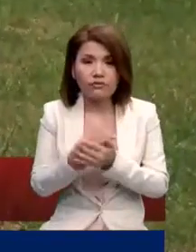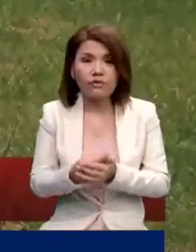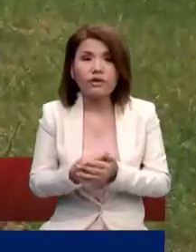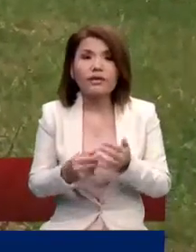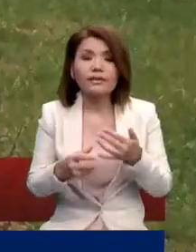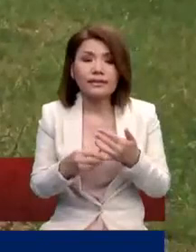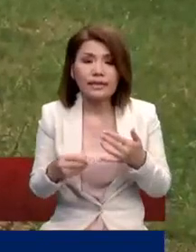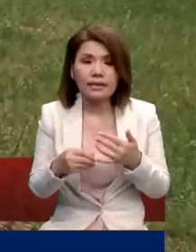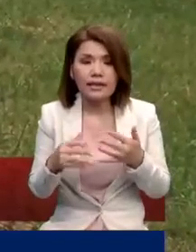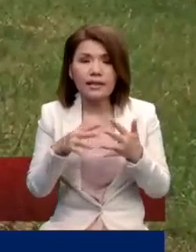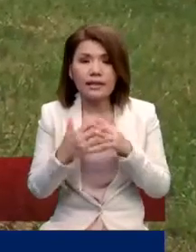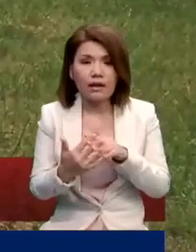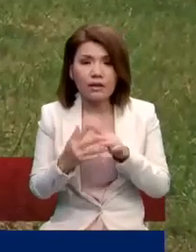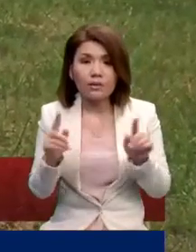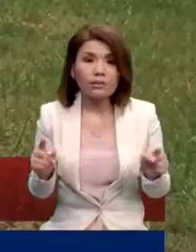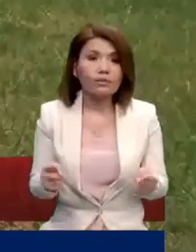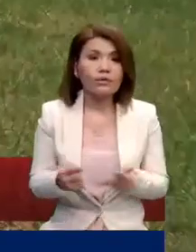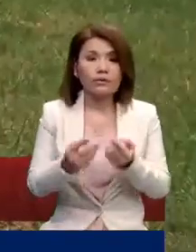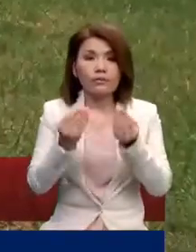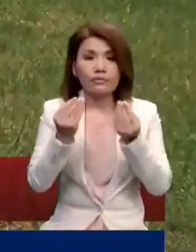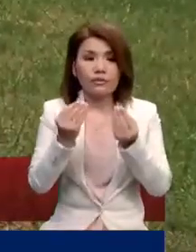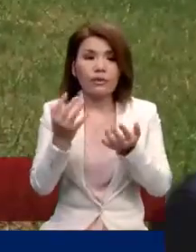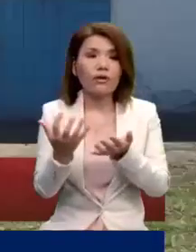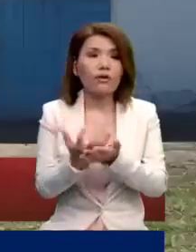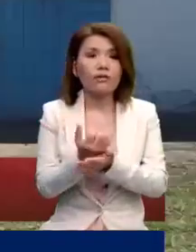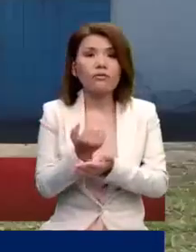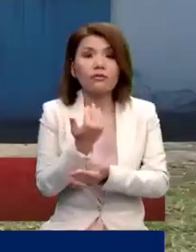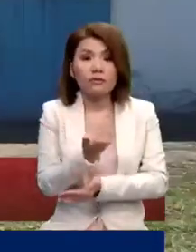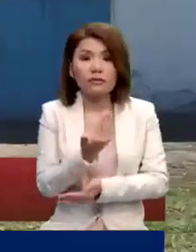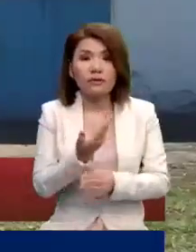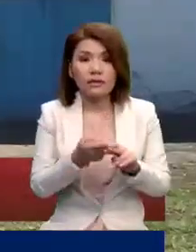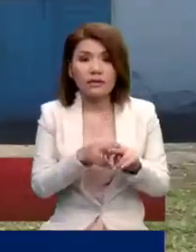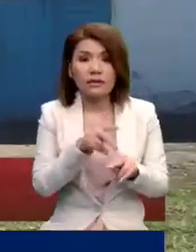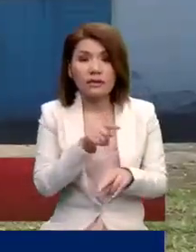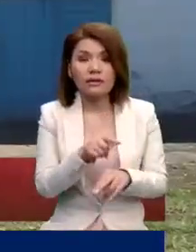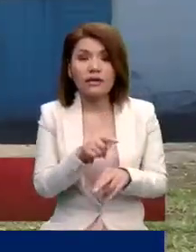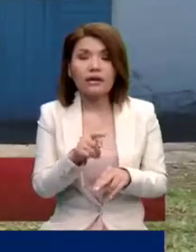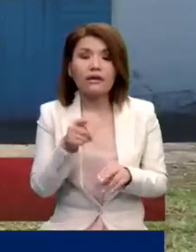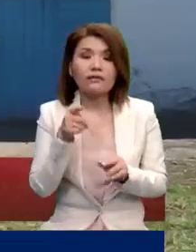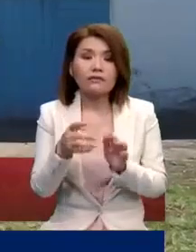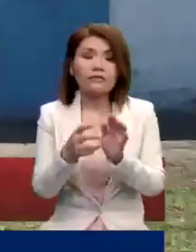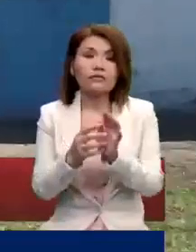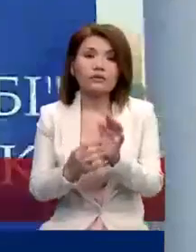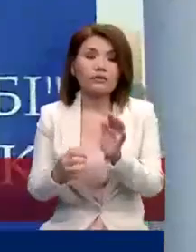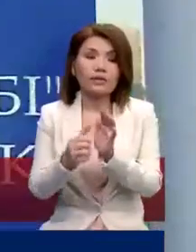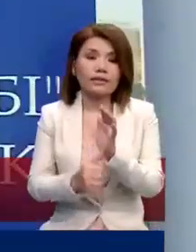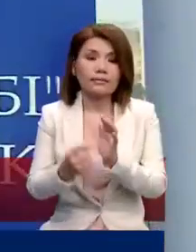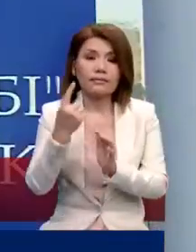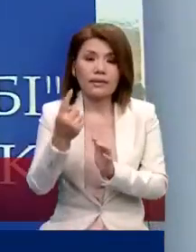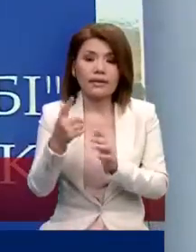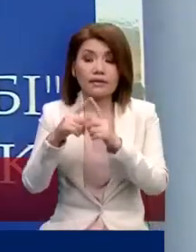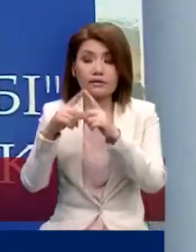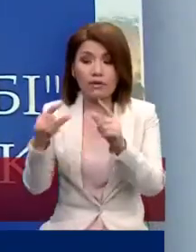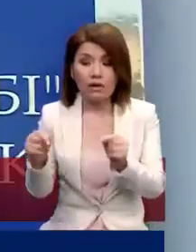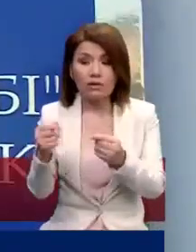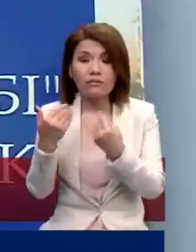жеріміз, ауылды көркейтеміз дегендегі жеткен жетістігіміз осы ма? 1961 жылдан бері талай шәкіртті білім